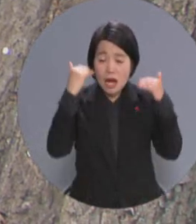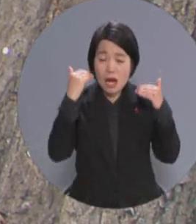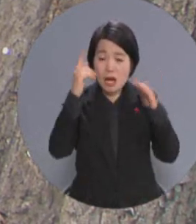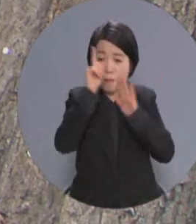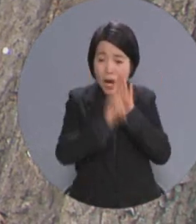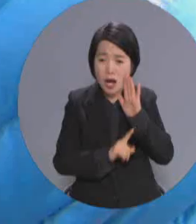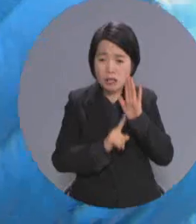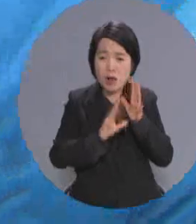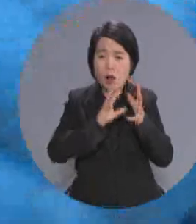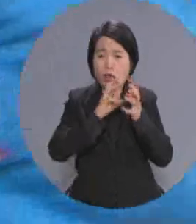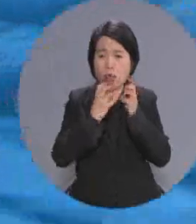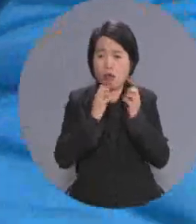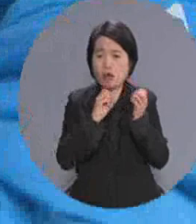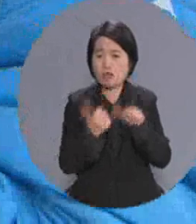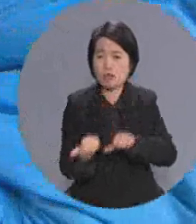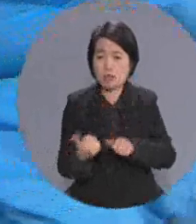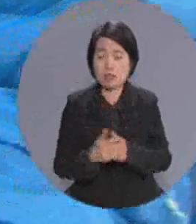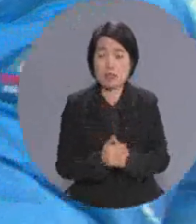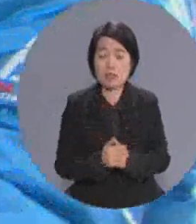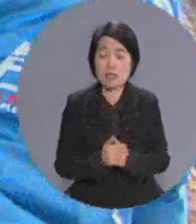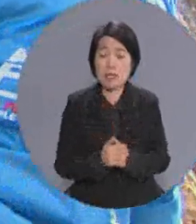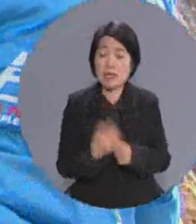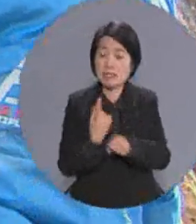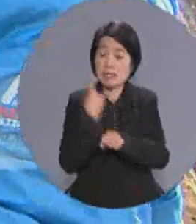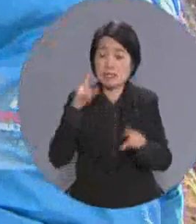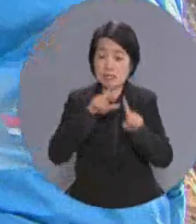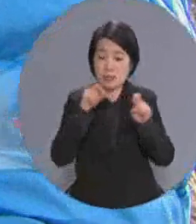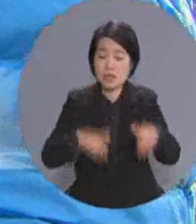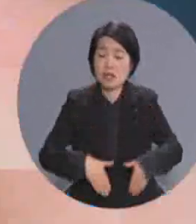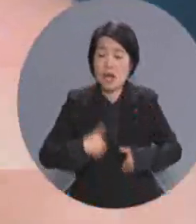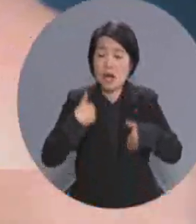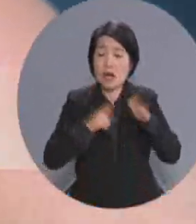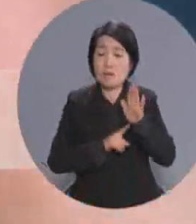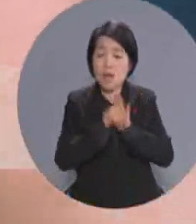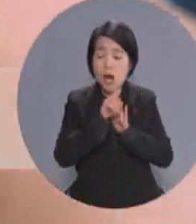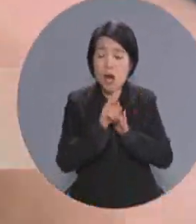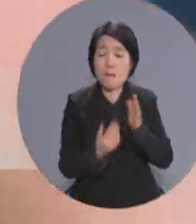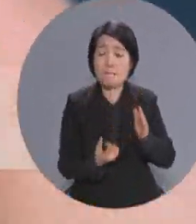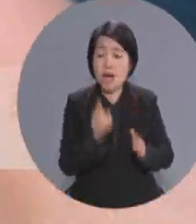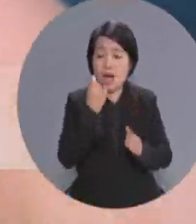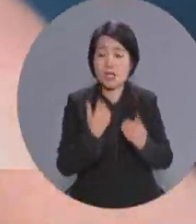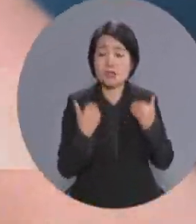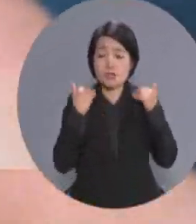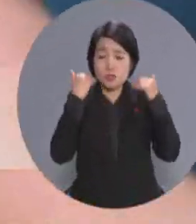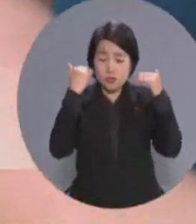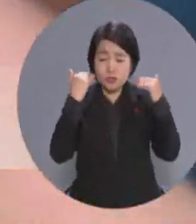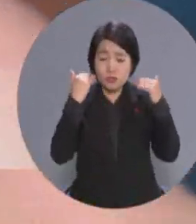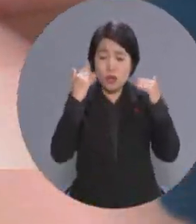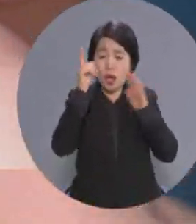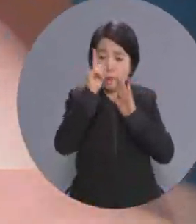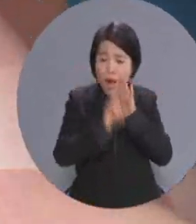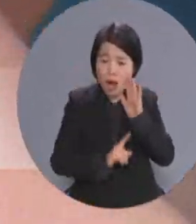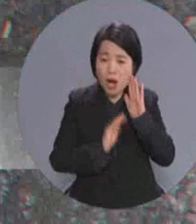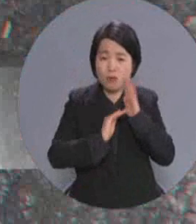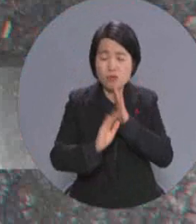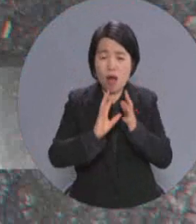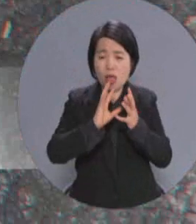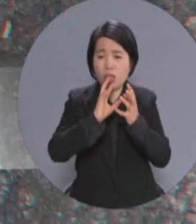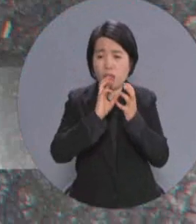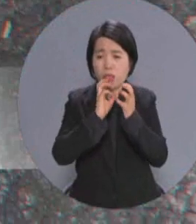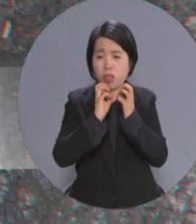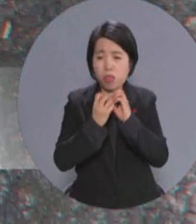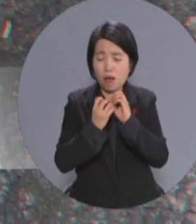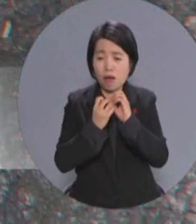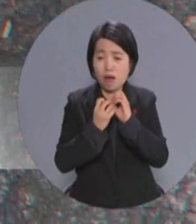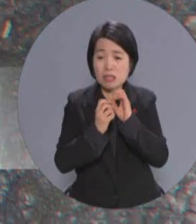겁니다. 지난해 11월 따뜻해진 날씨로 표고버섯이 일찍 자라기 시작했는데 곧바로 닥친 한파에 얼어붙은 뒤